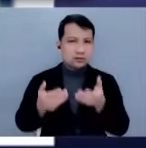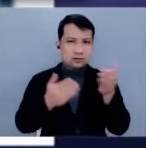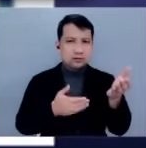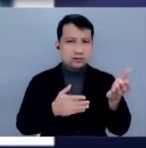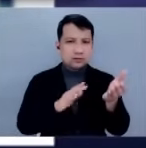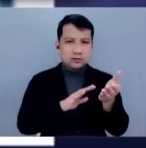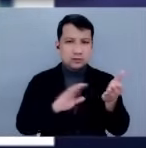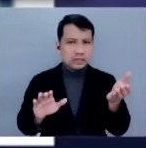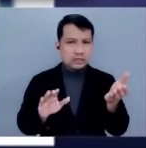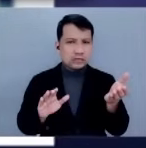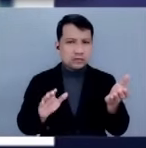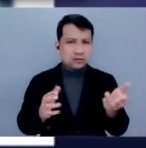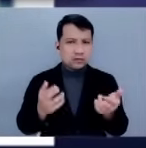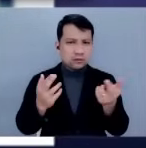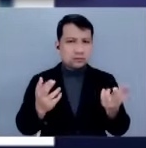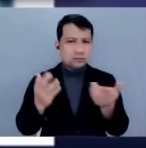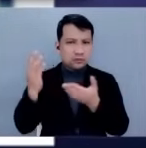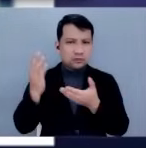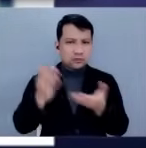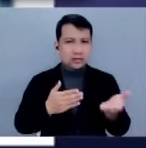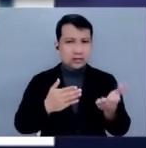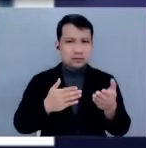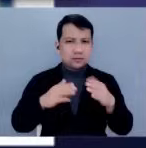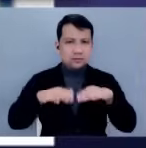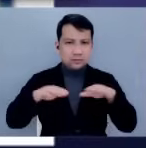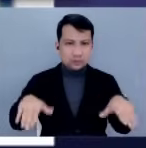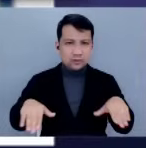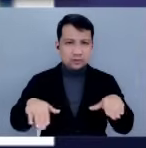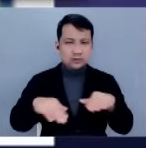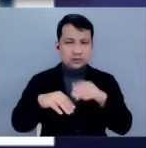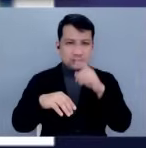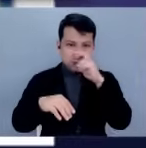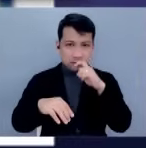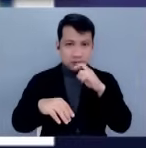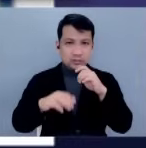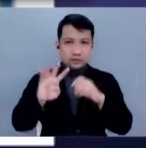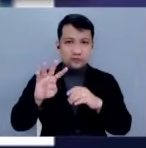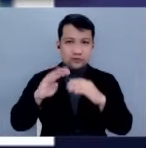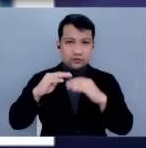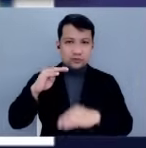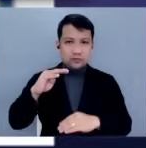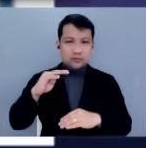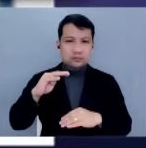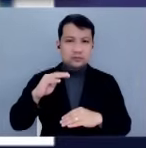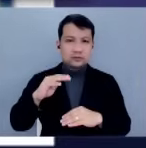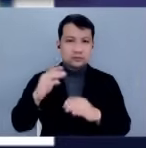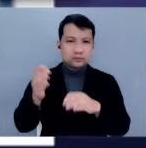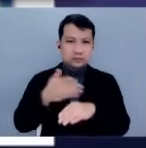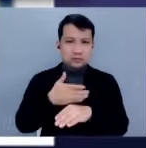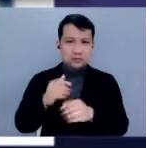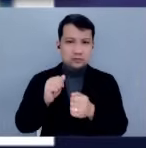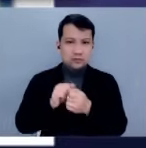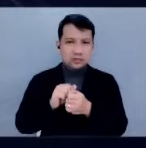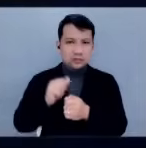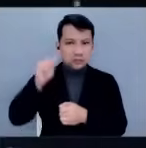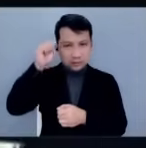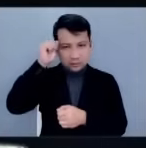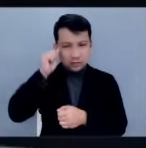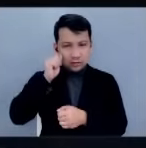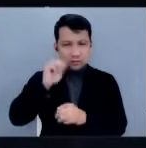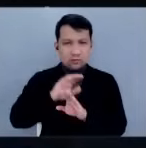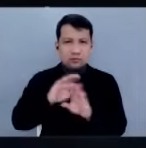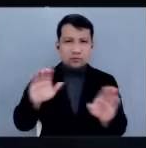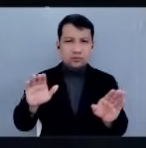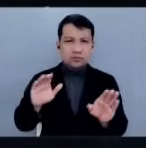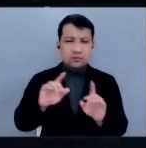hindi nila inirerekomendang magdala ng batang edad 4 pababa sa concert kahit pa may kasamang magulang. Wala pa namang sagot